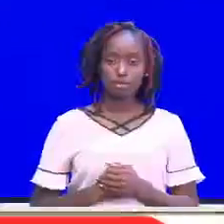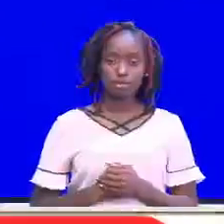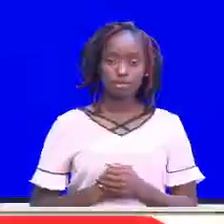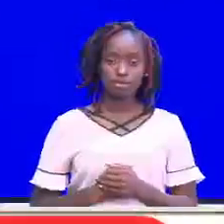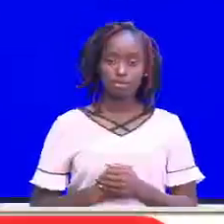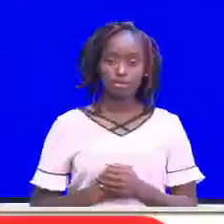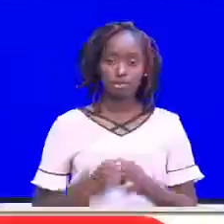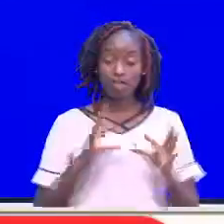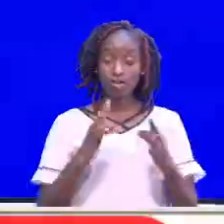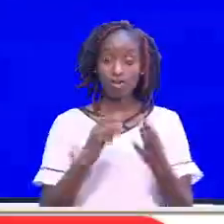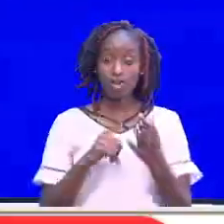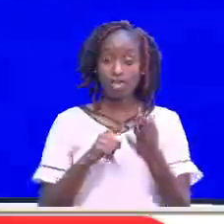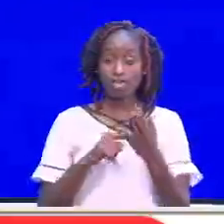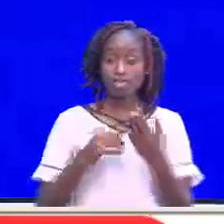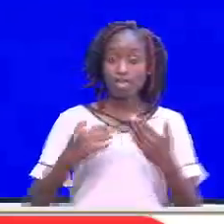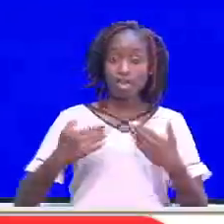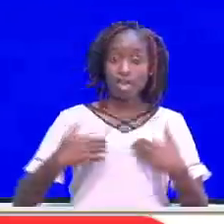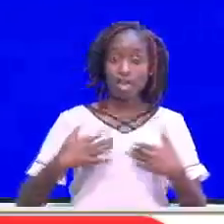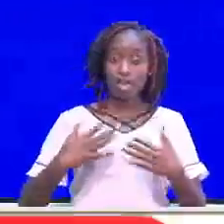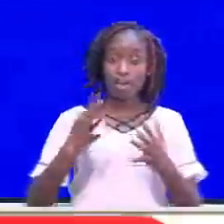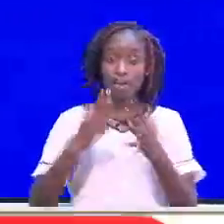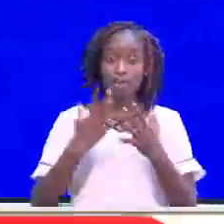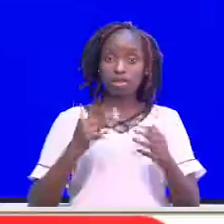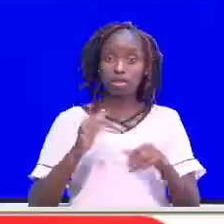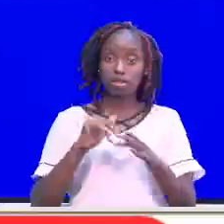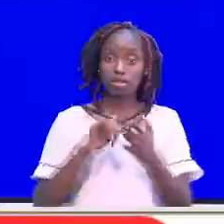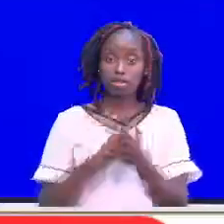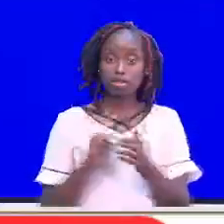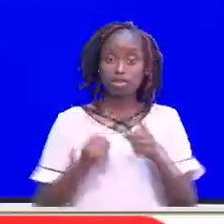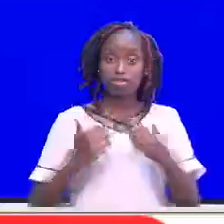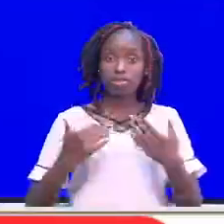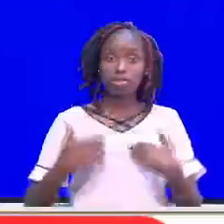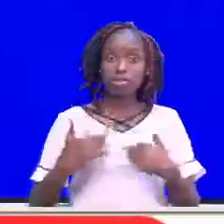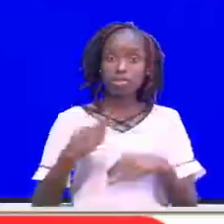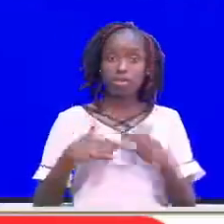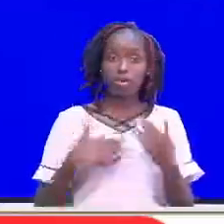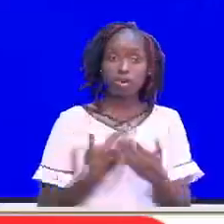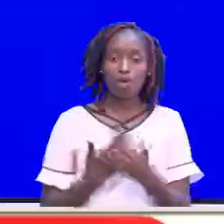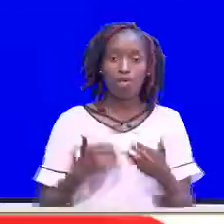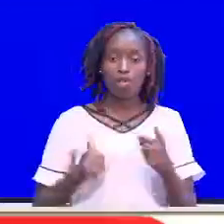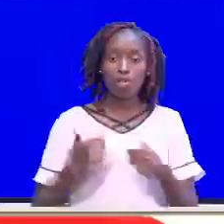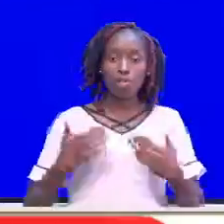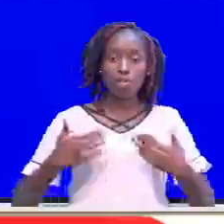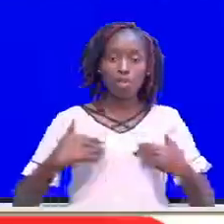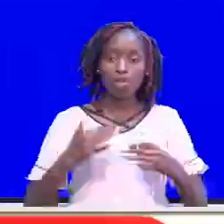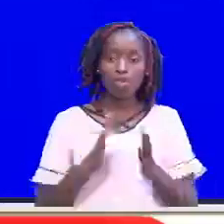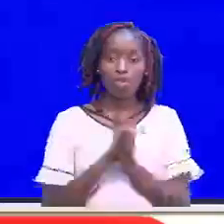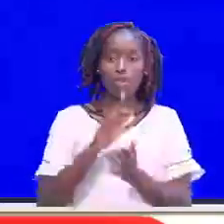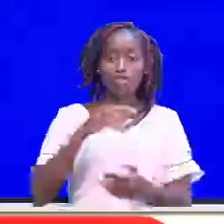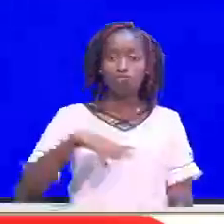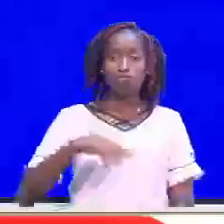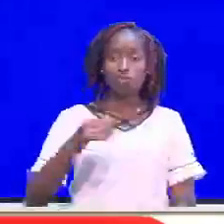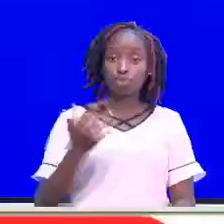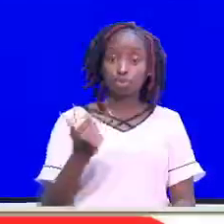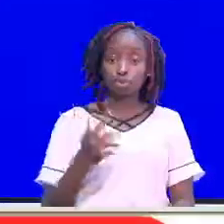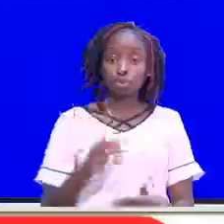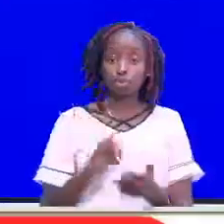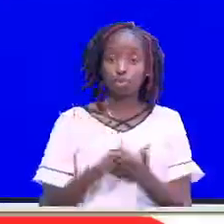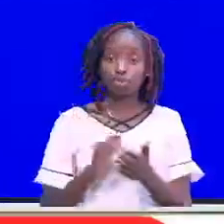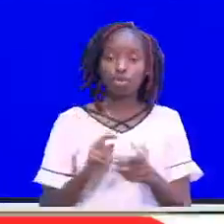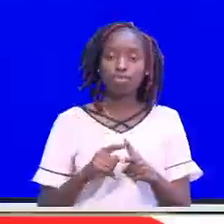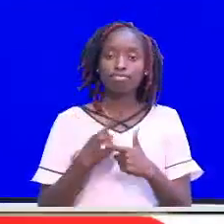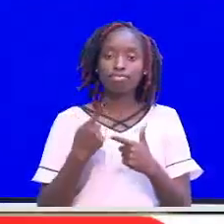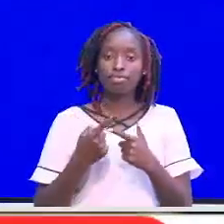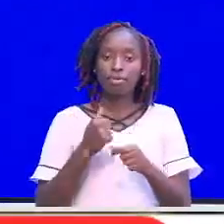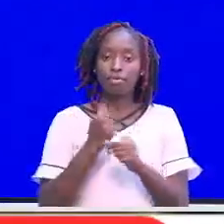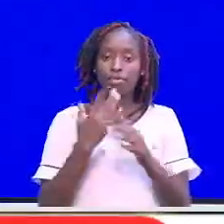Jamii ya Tharaka imekuwa kivutio kikubwa cha nyimbo za zamani ambazo hufanyika eneo la Uraget ili kuvutia utalii kwenye mbuga ya wanyama ya